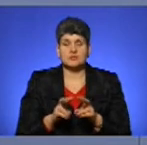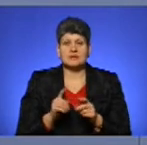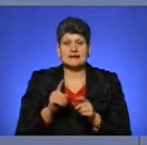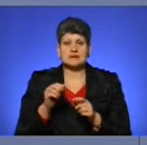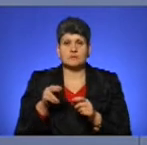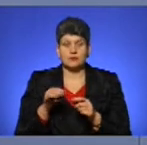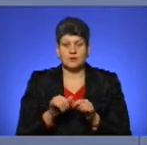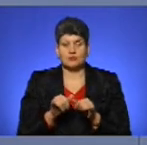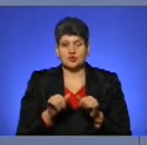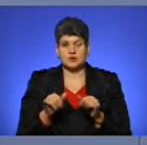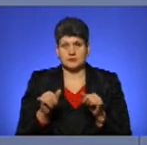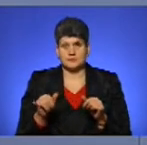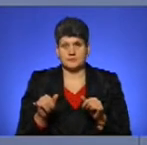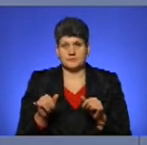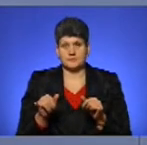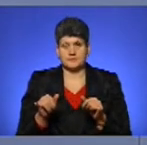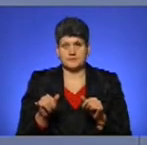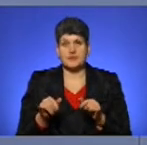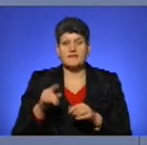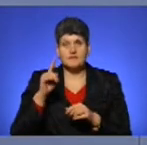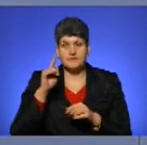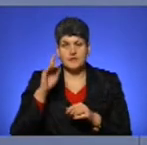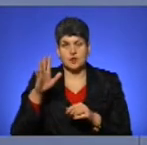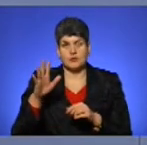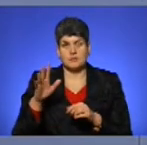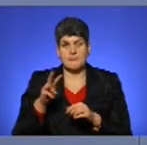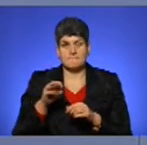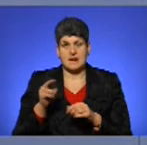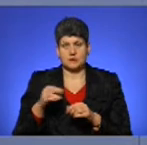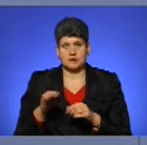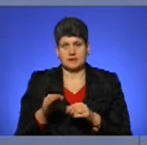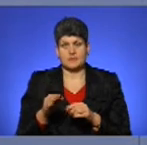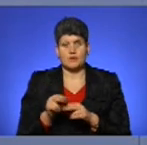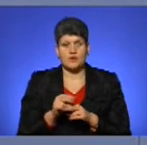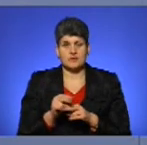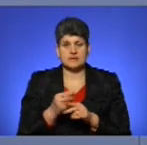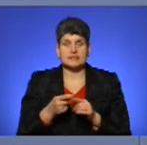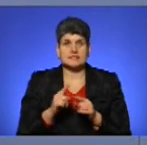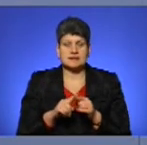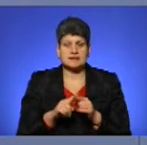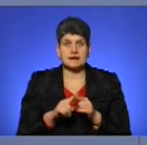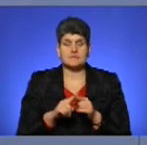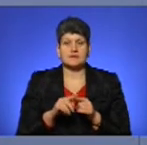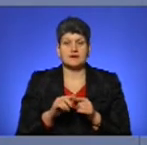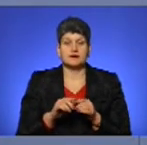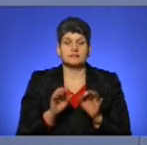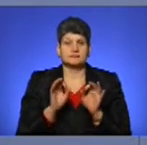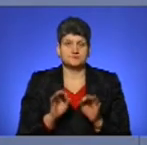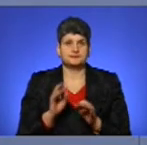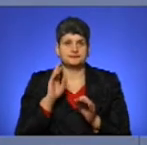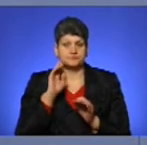запобігають поширенню відомими методами профілактики. Це і безпечний секс,